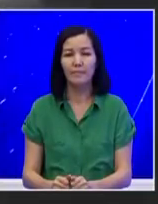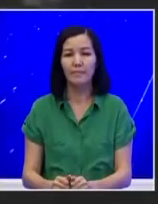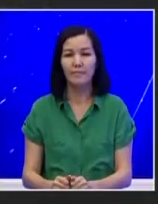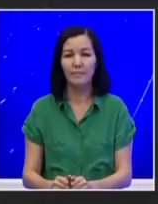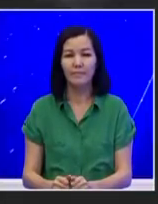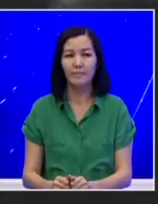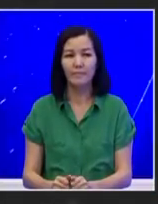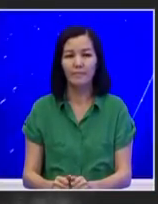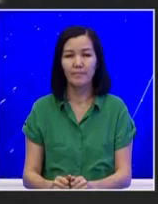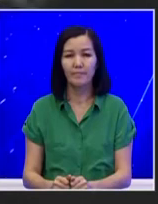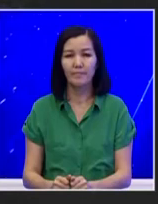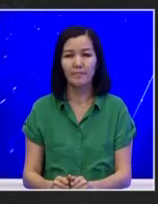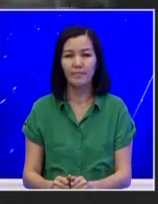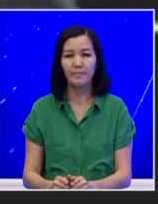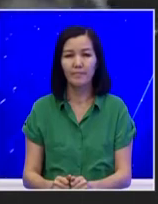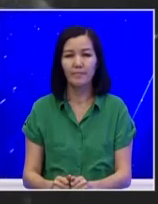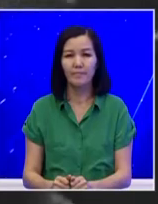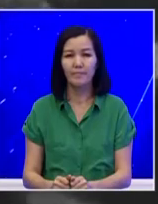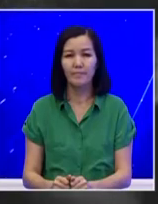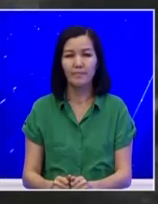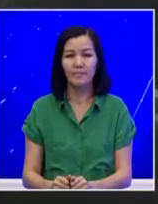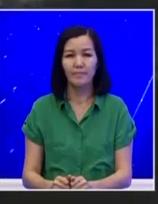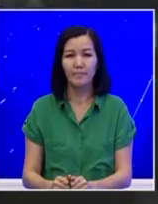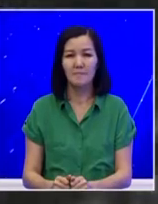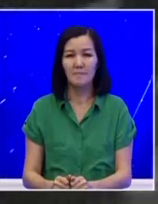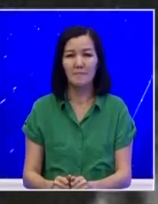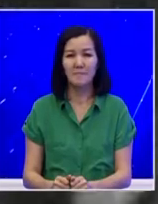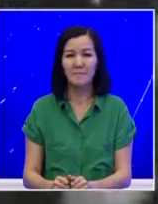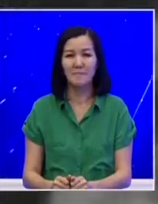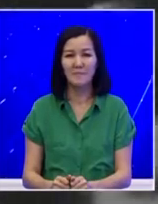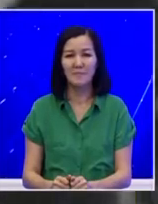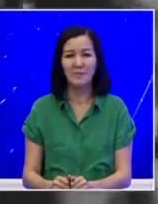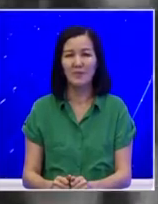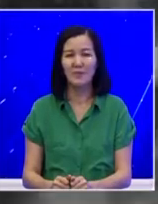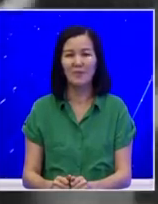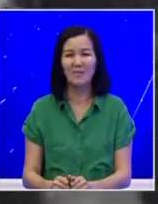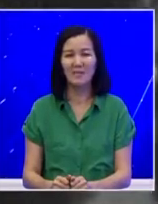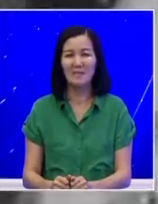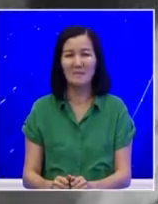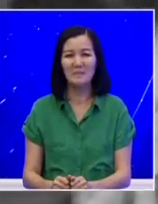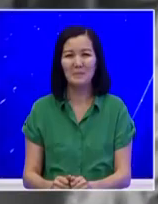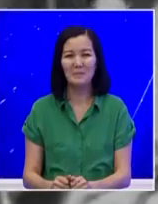Победы! День Победы! День Победы!